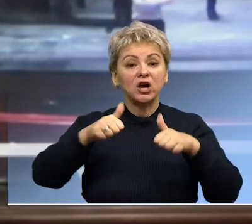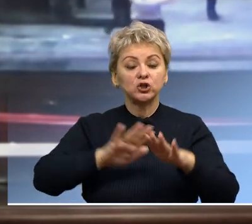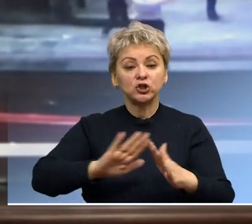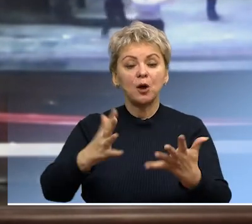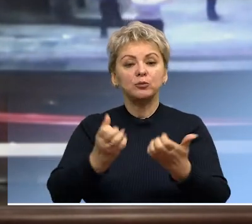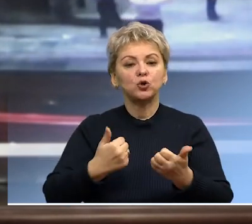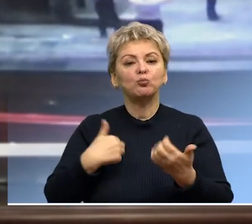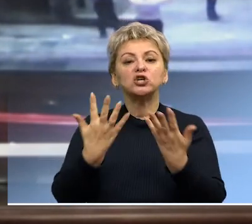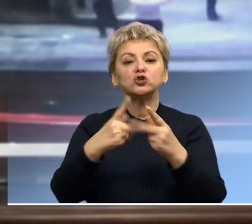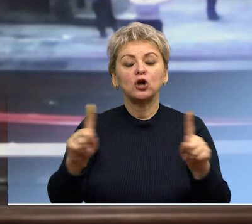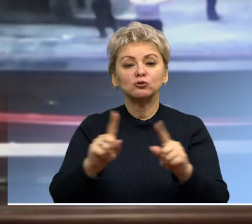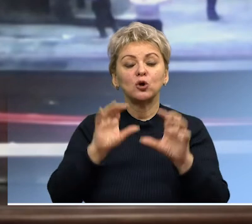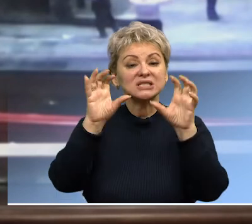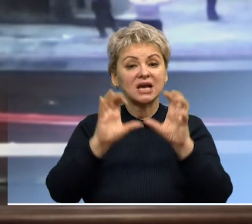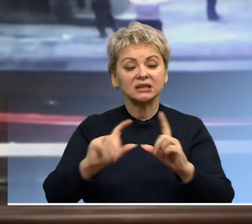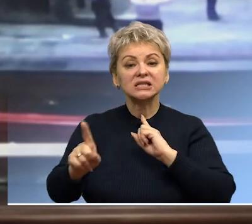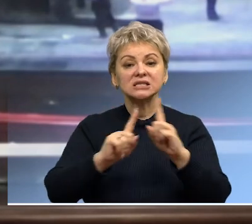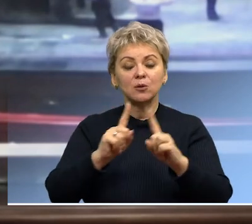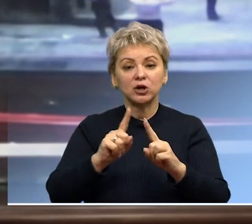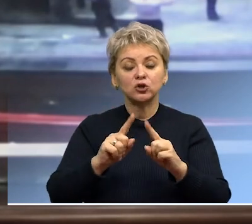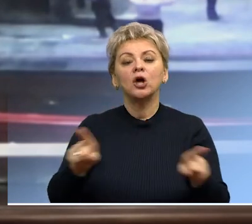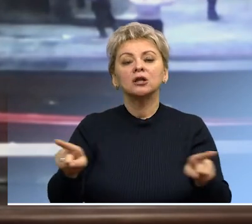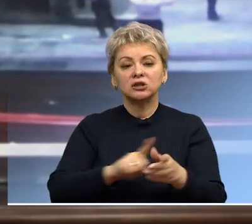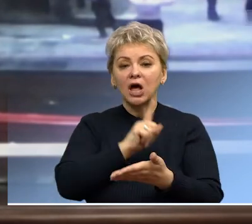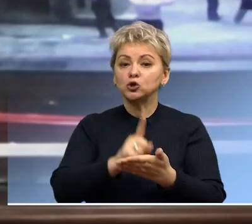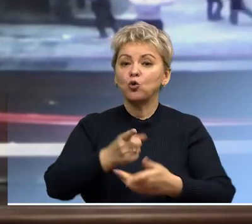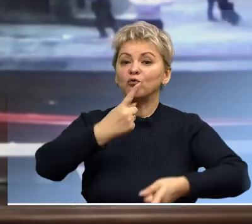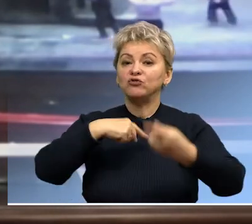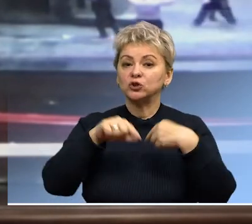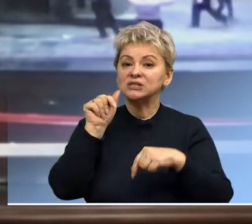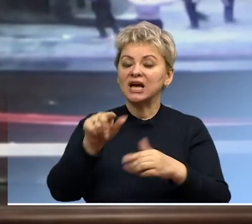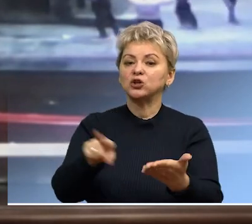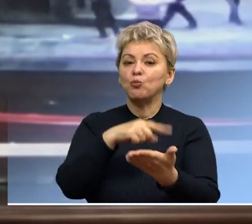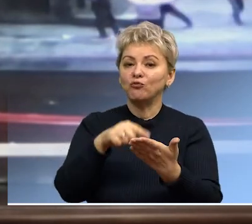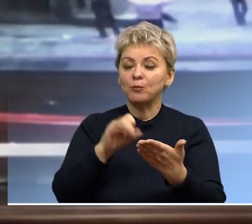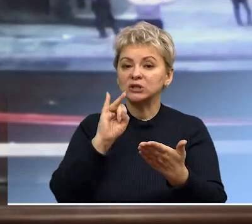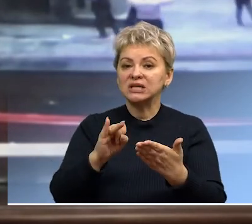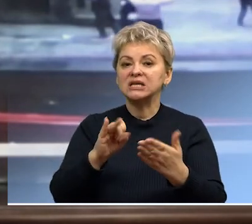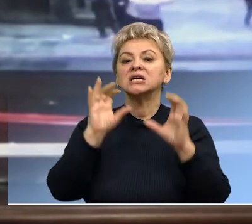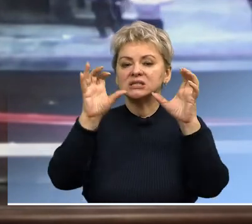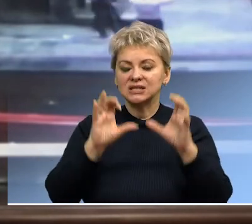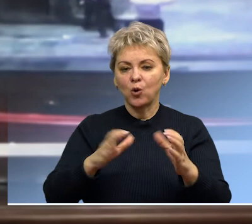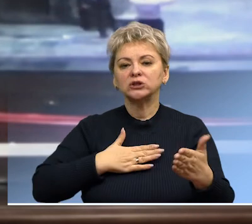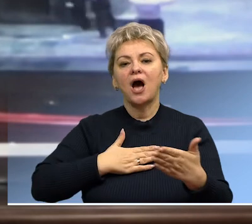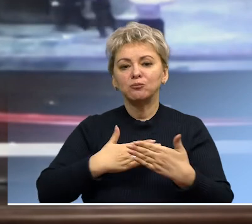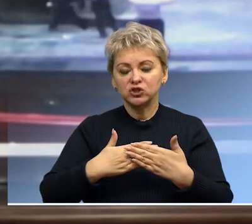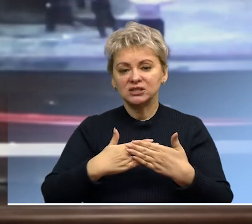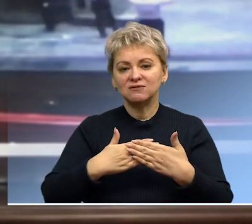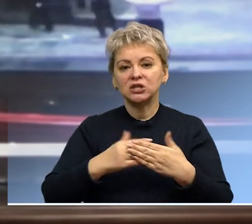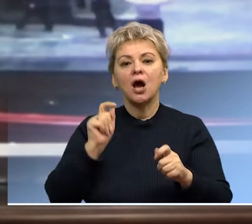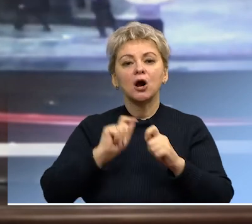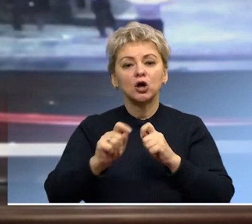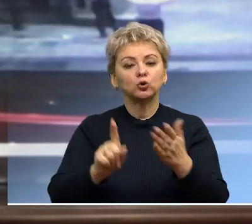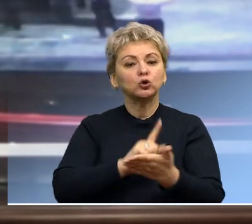не принято. Мы считаем, что законодательное собрание все-таки должно вернуться к этому вопросу. И закон об